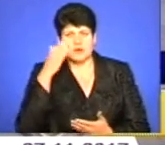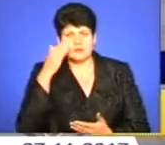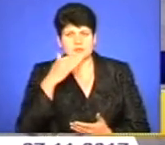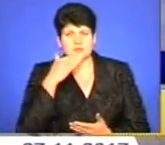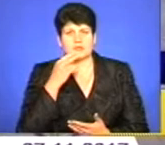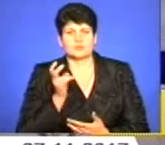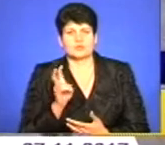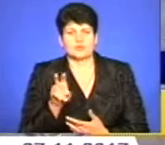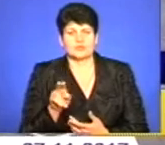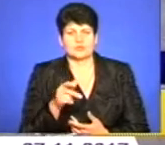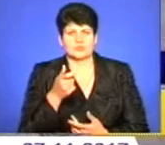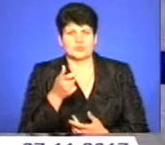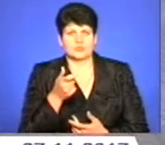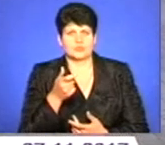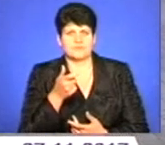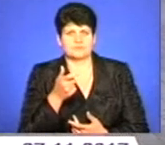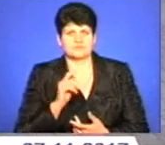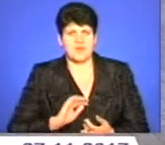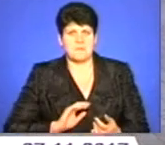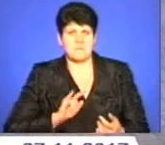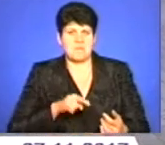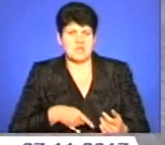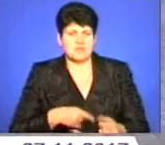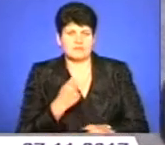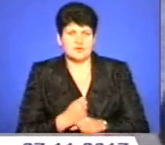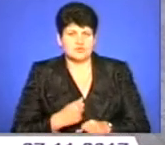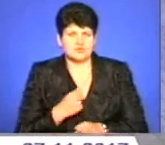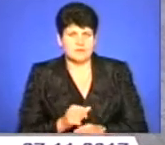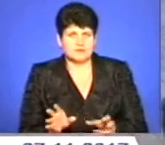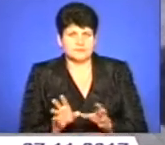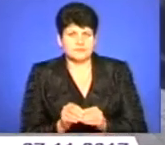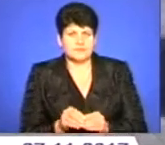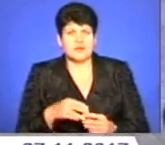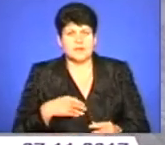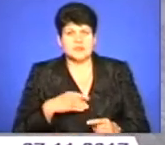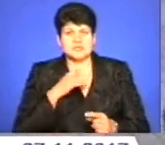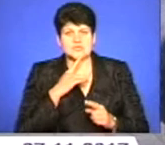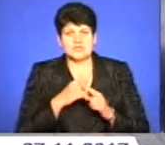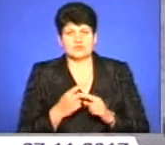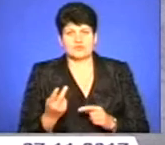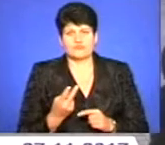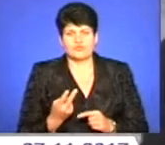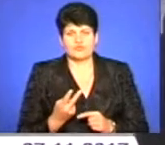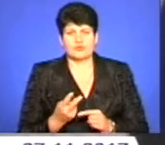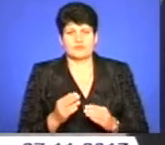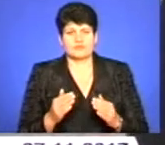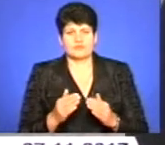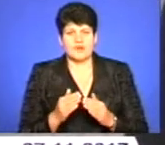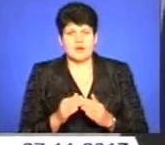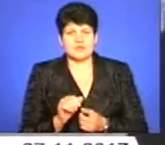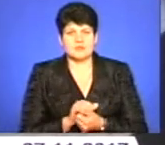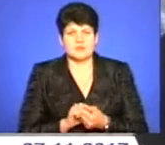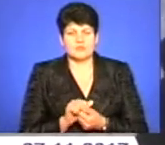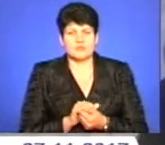до тих панів робити. Якщо куди. А ми так з сестричкою були в хаті, мололи